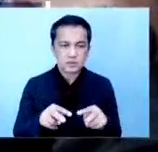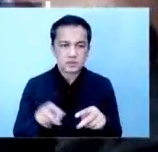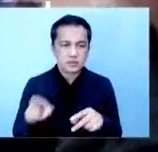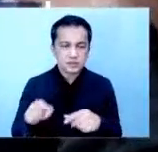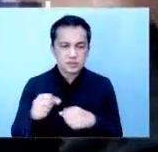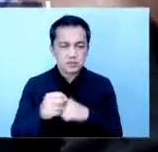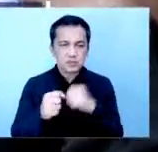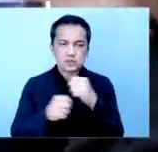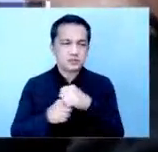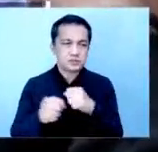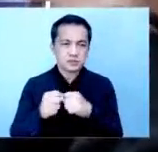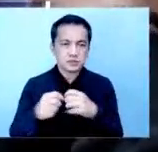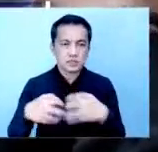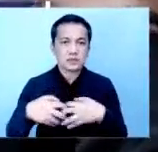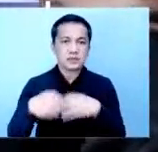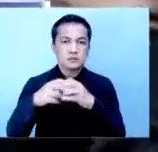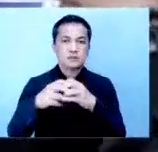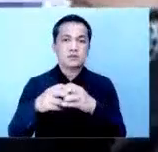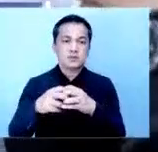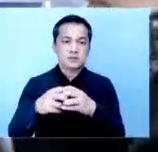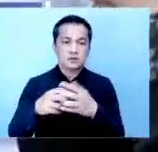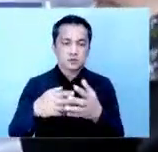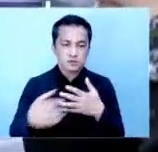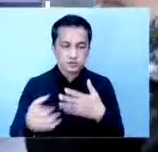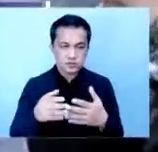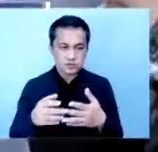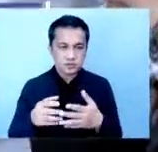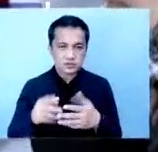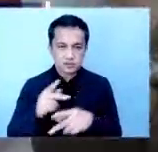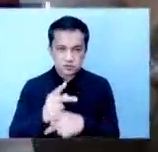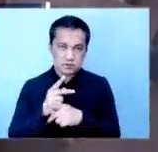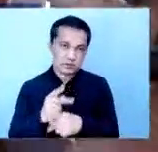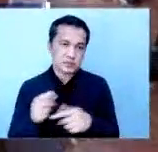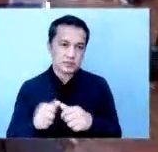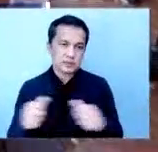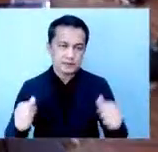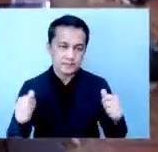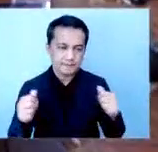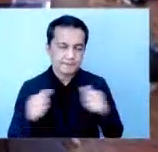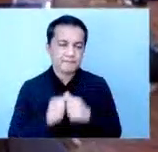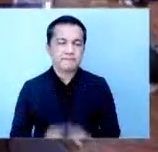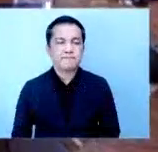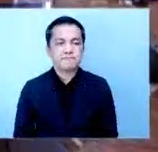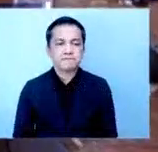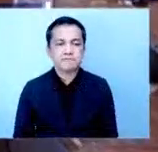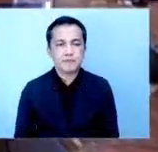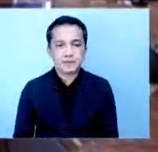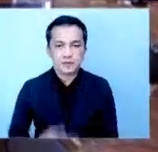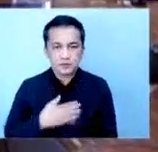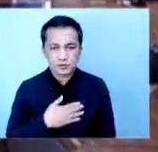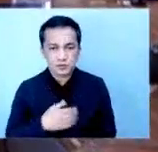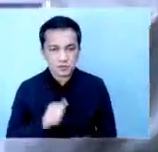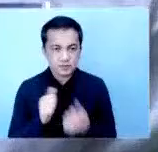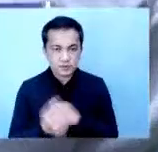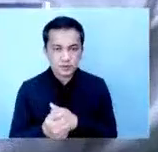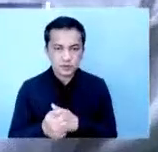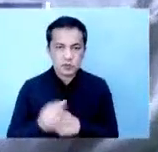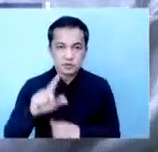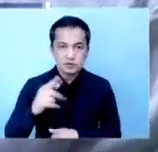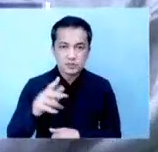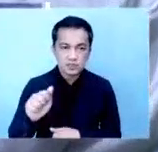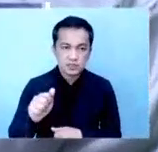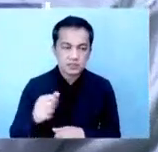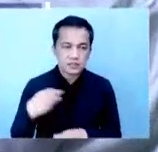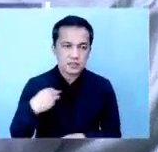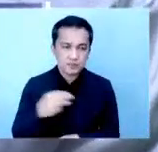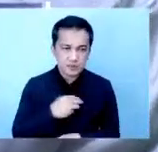were erected, even if these are in protected areas. Gusto rin daw baguhin ni Loizaga ang mga miyembro ng Protected